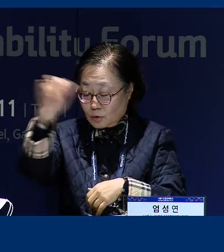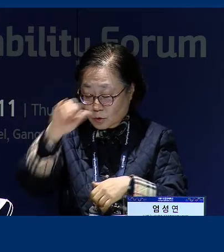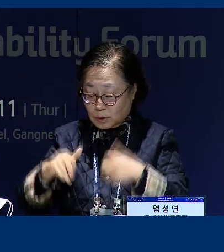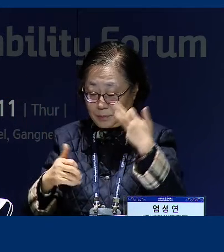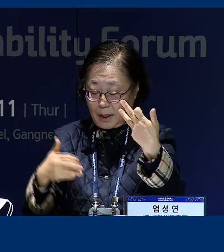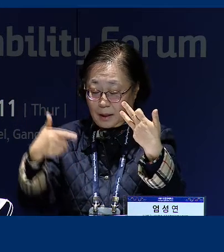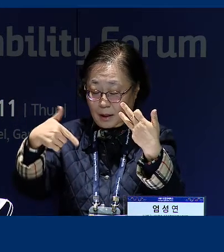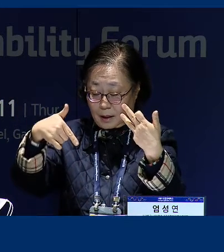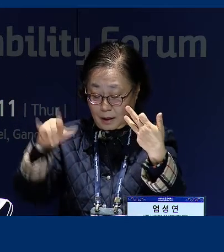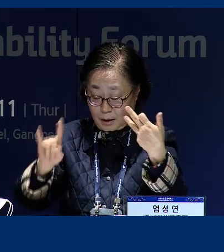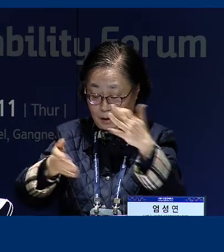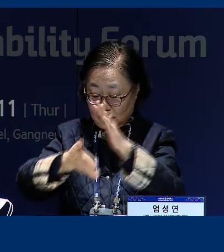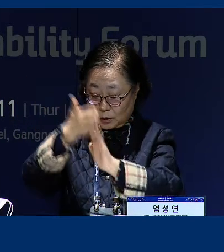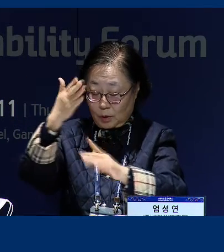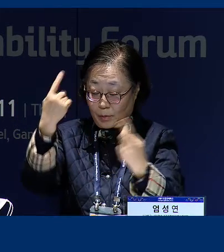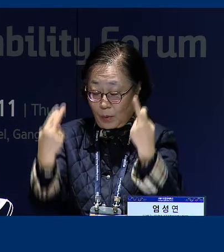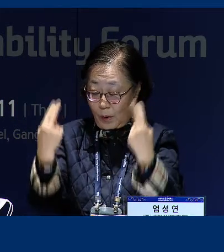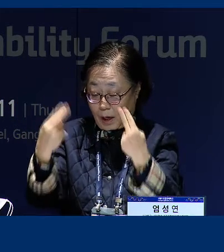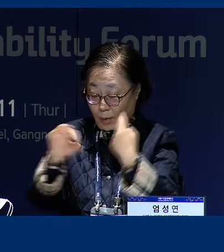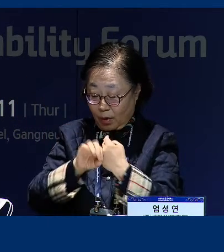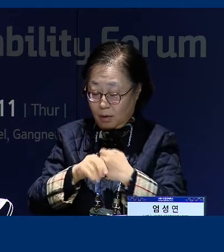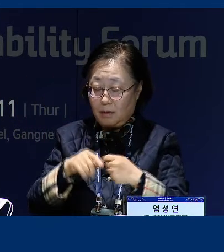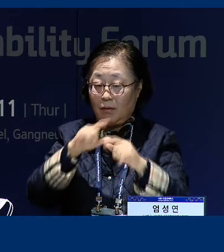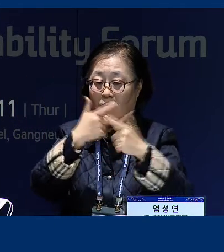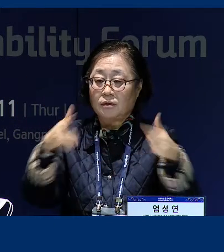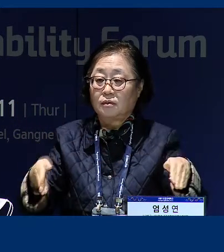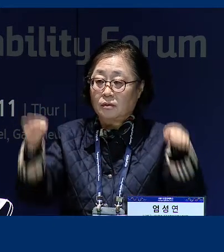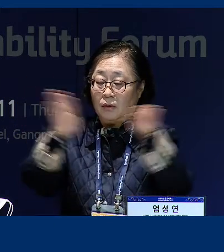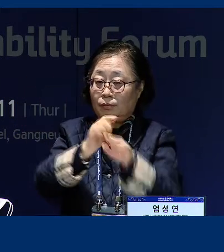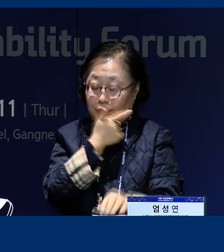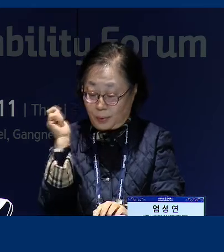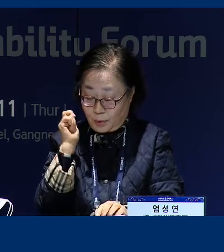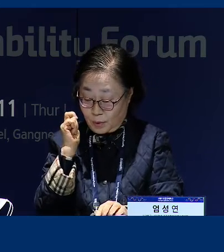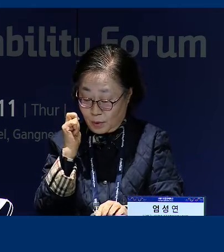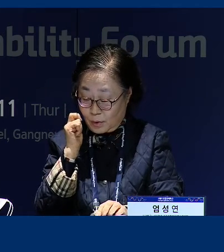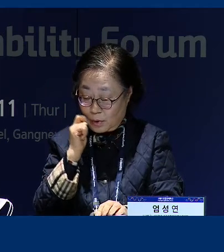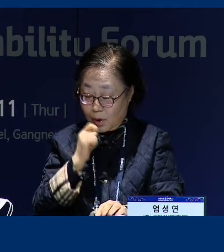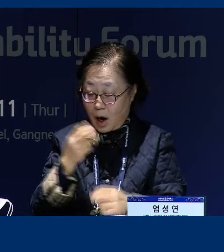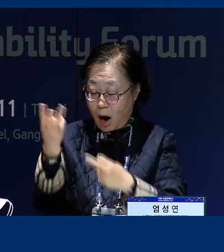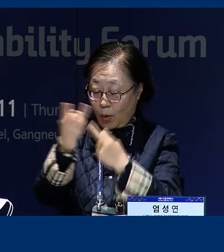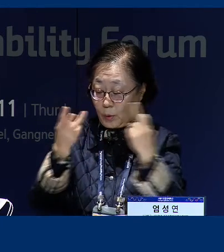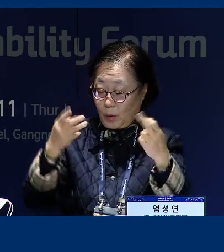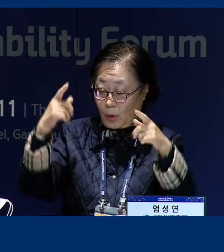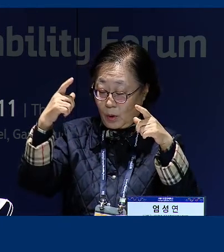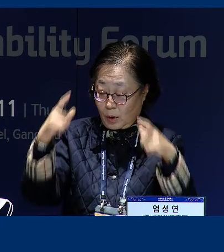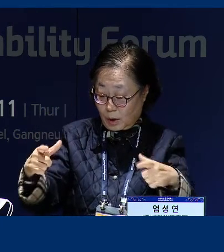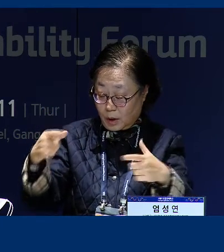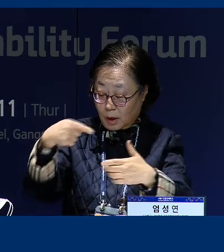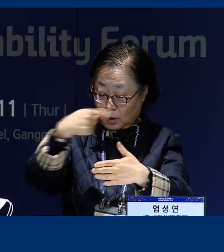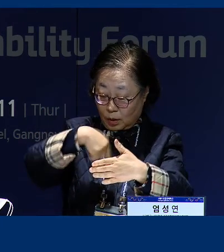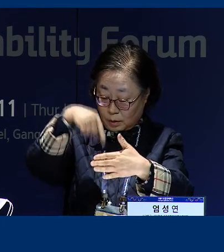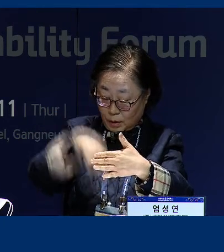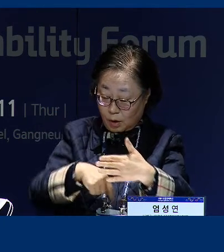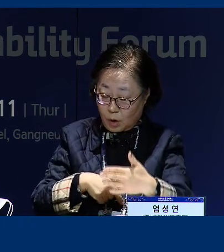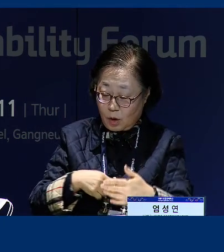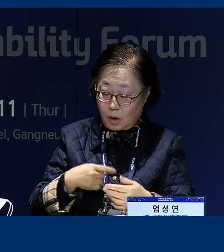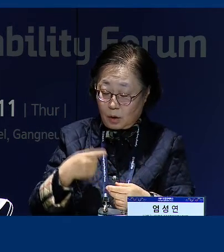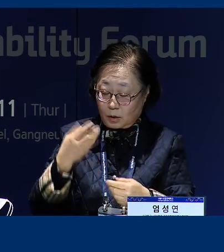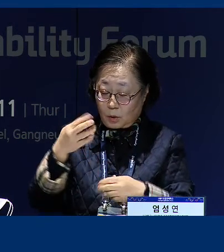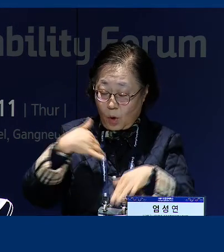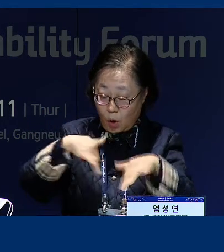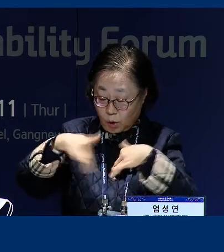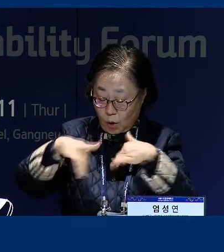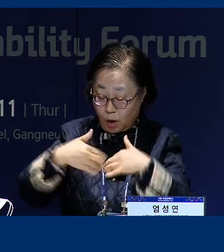그럼에도 불구하고 지역적인 불균형 정책으로 인해서 전국 18개 시도 중에서 상대적으로